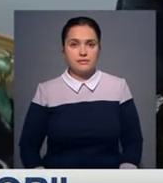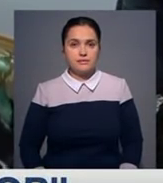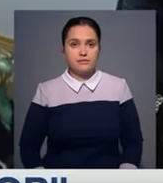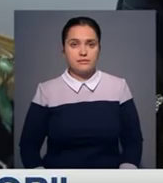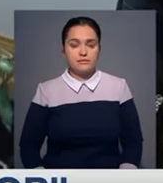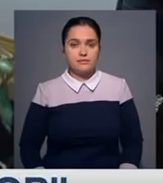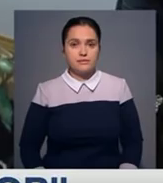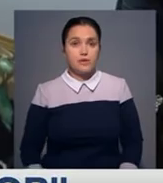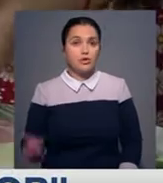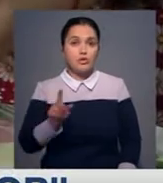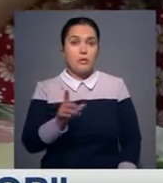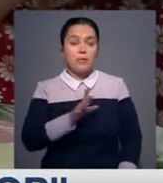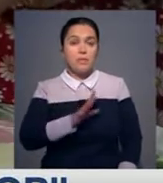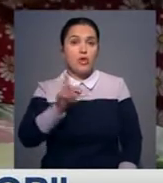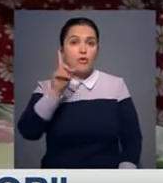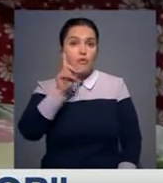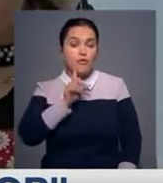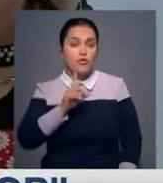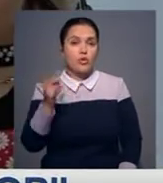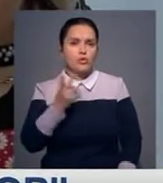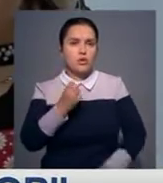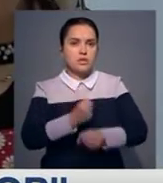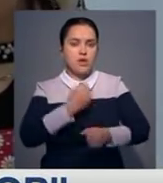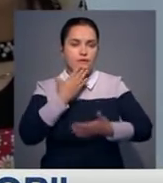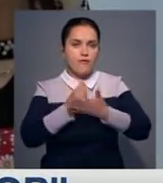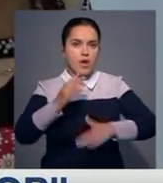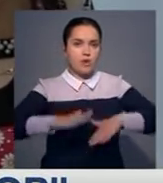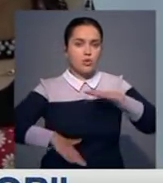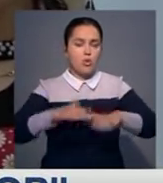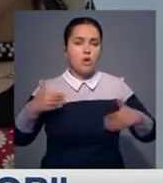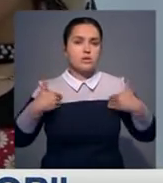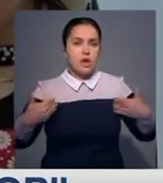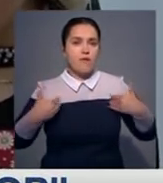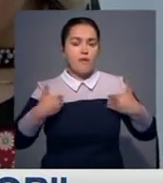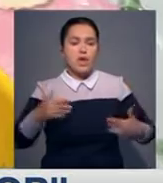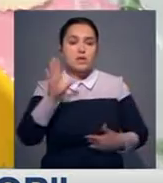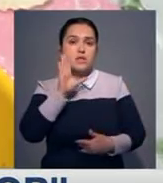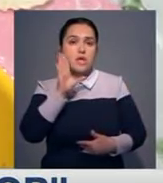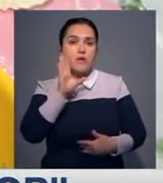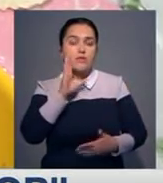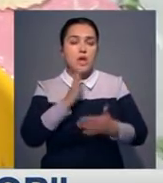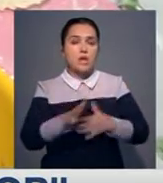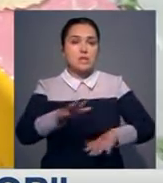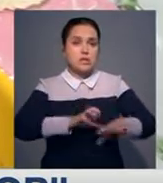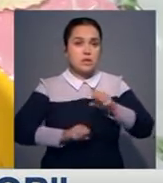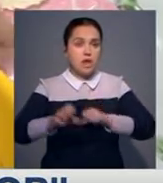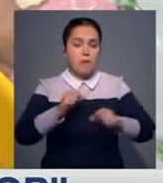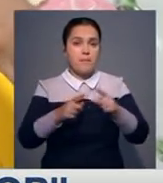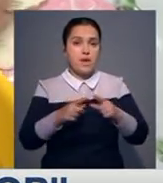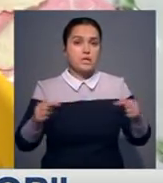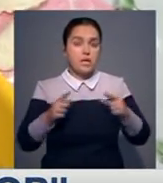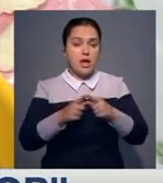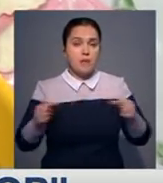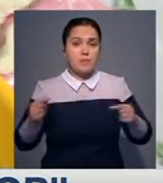Чтобы блюдо было вкусным, нужно делать его своими руками, советуют девушкам Бахаджамал Апа. Тесто для самсы готовят как обычно, а